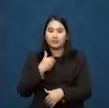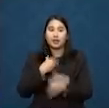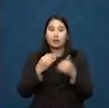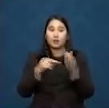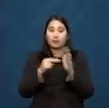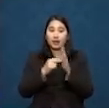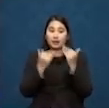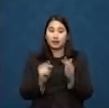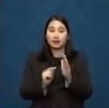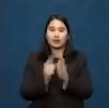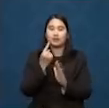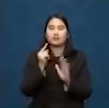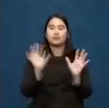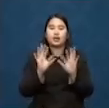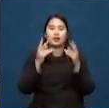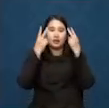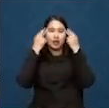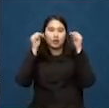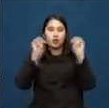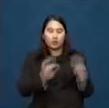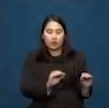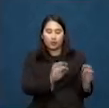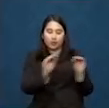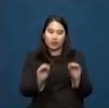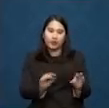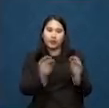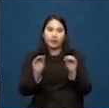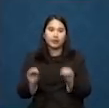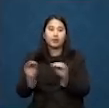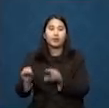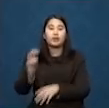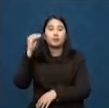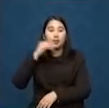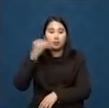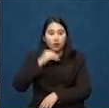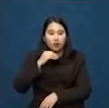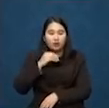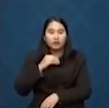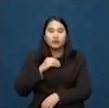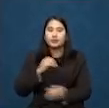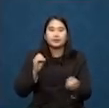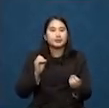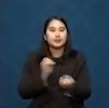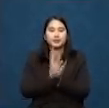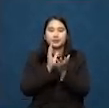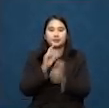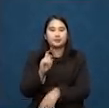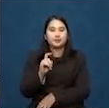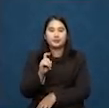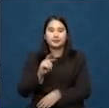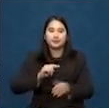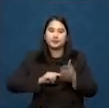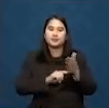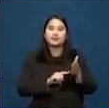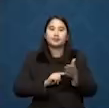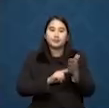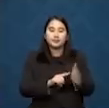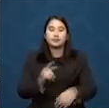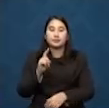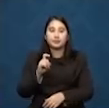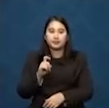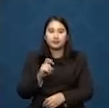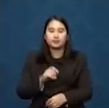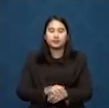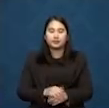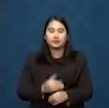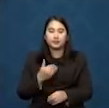างประเทศอยู่ตลอดเวลาคุณรู้ว่าท่านนายกเศรษฐาคุณนายกก็ได้ไม่เรียกท่านอ่ะจะไปจีนกับไปซาอุ เมื่อวันจันทร์ ใ